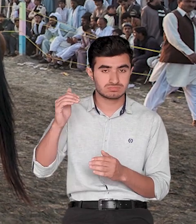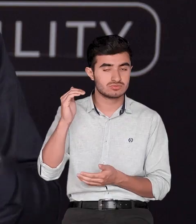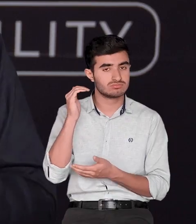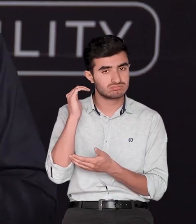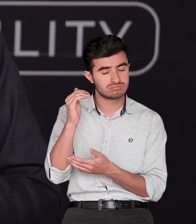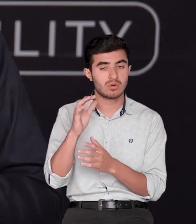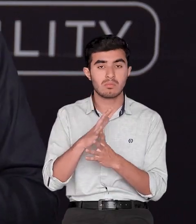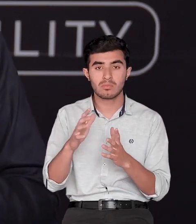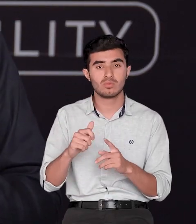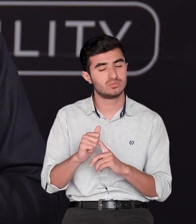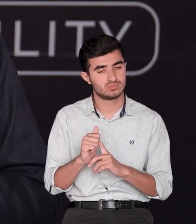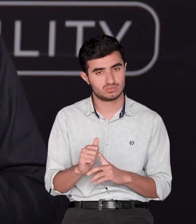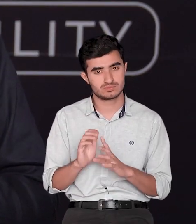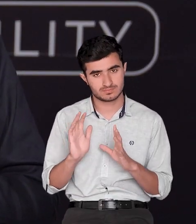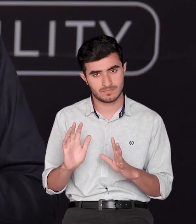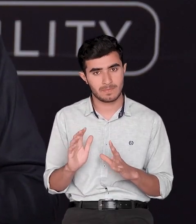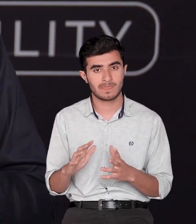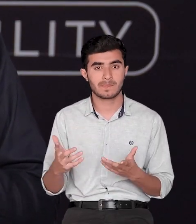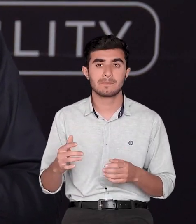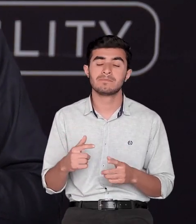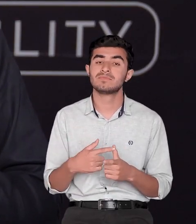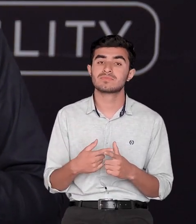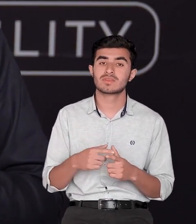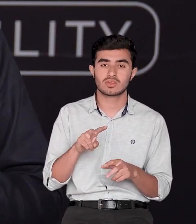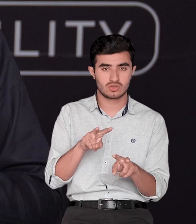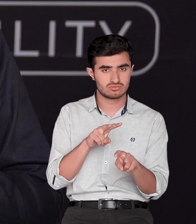और जोन्स के बुनियादों पे इस पे काम करना चाहिए। इसमें